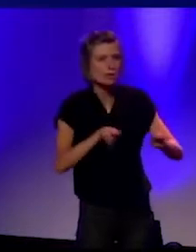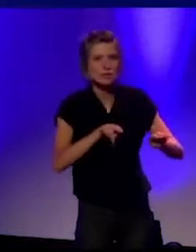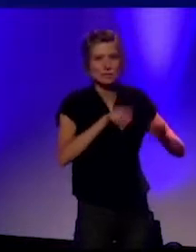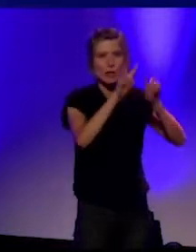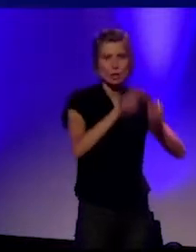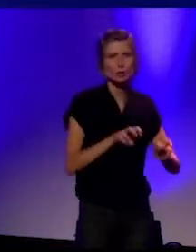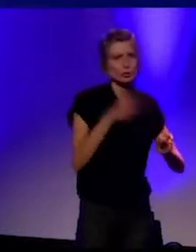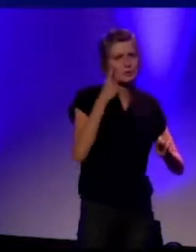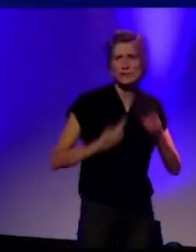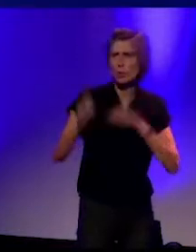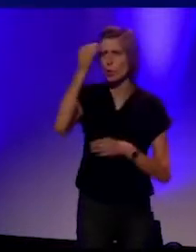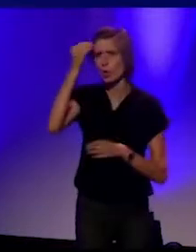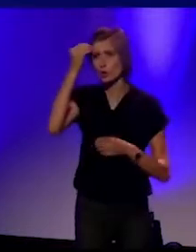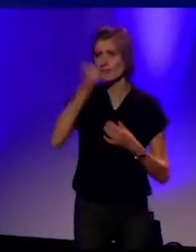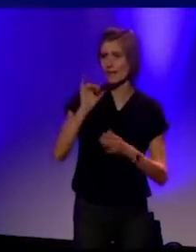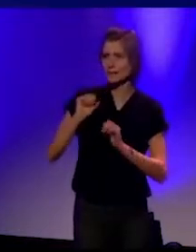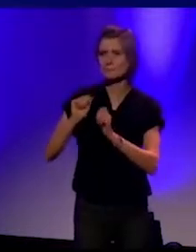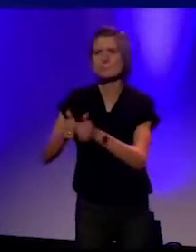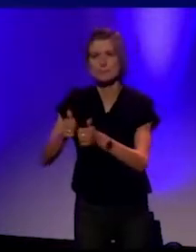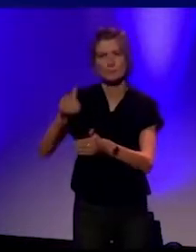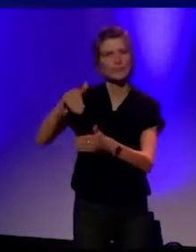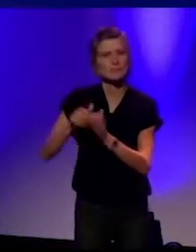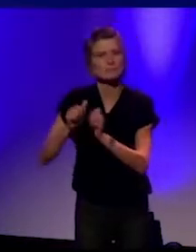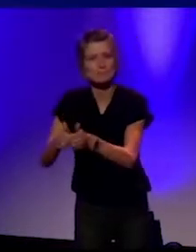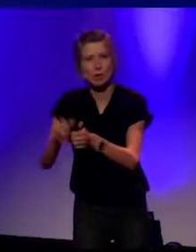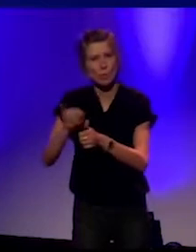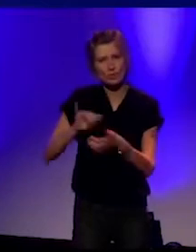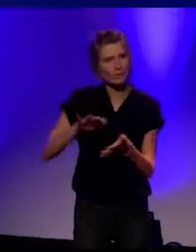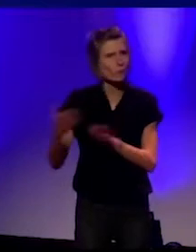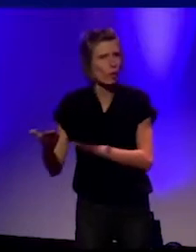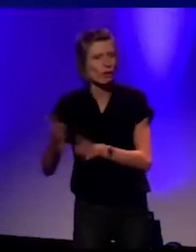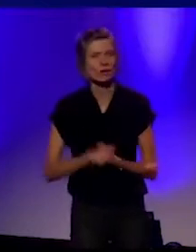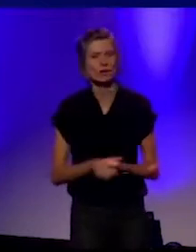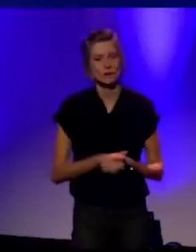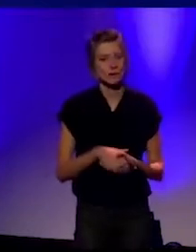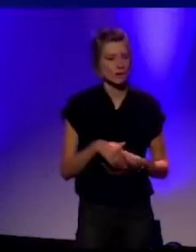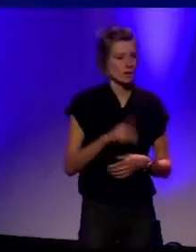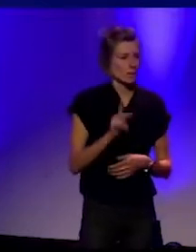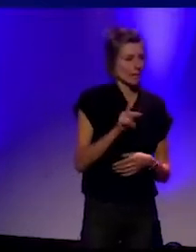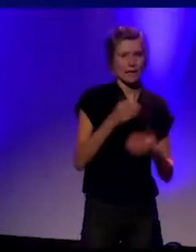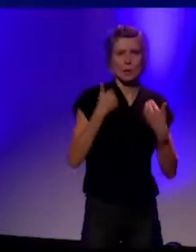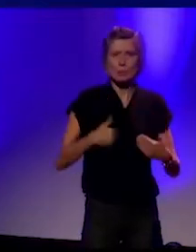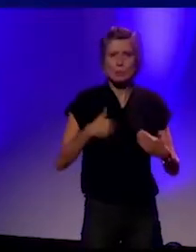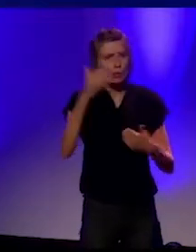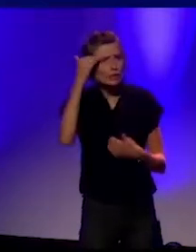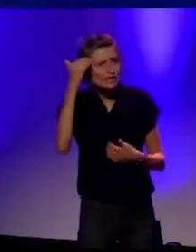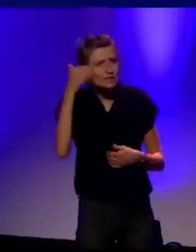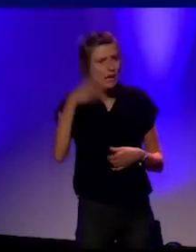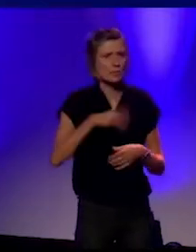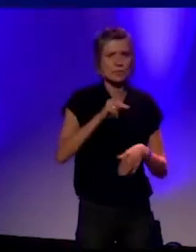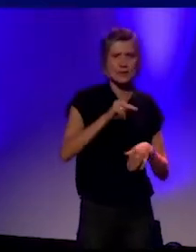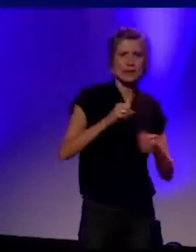onderwijs. En dat gaat van actiever burgerschap tot meer maatschappelijk engagement, meer gezondheid, betere gezondheid, meer